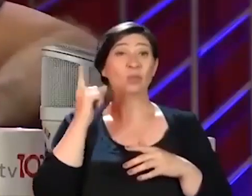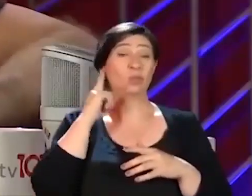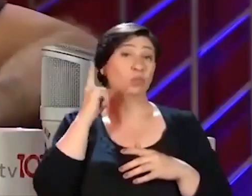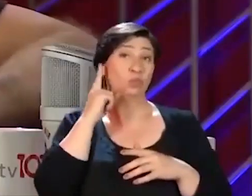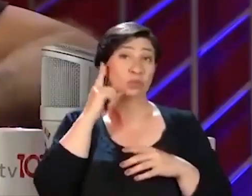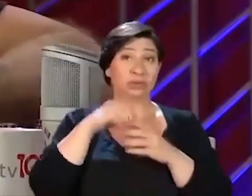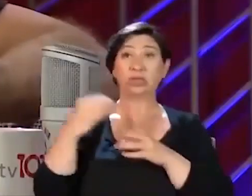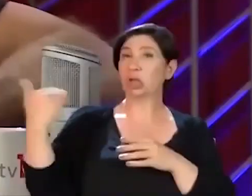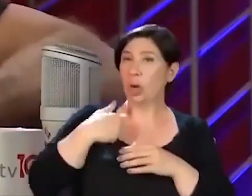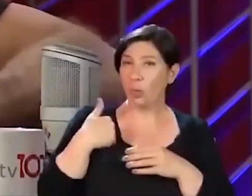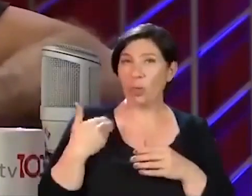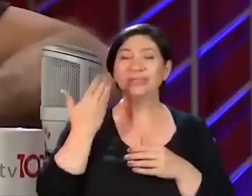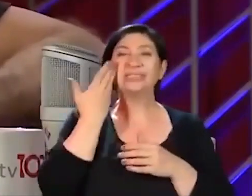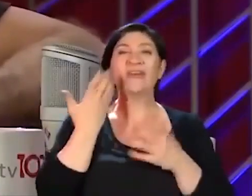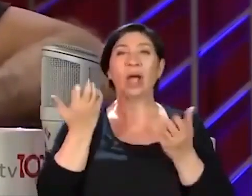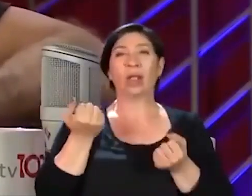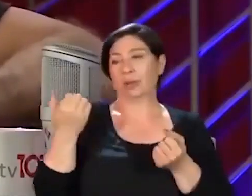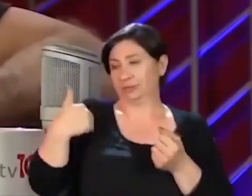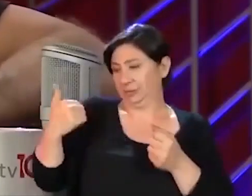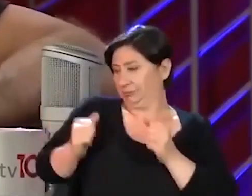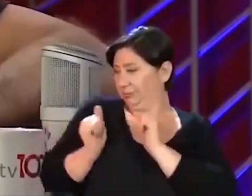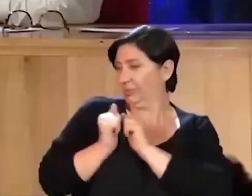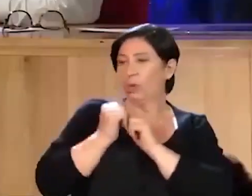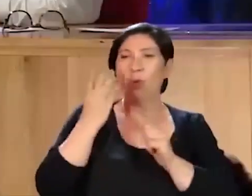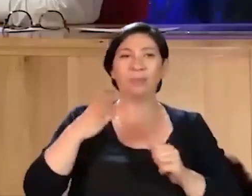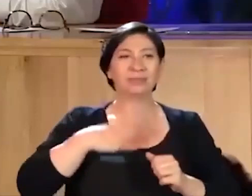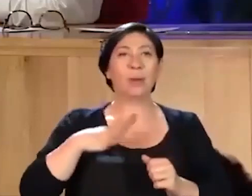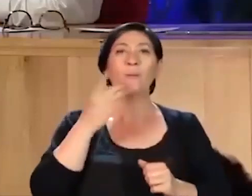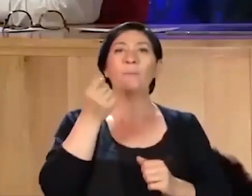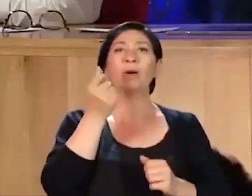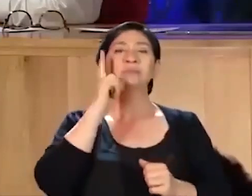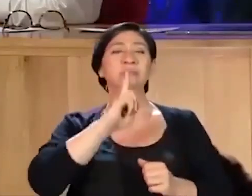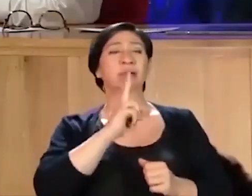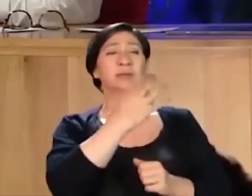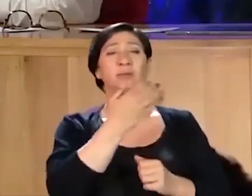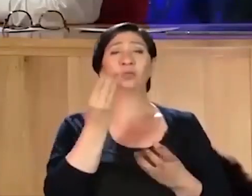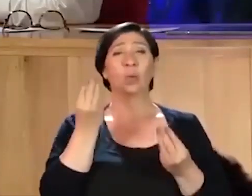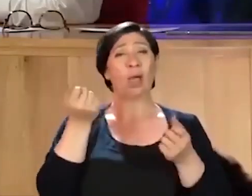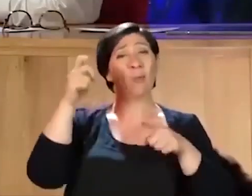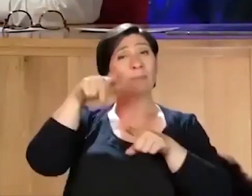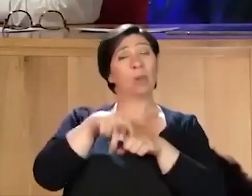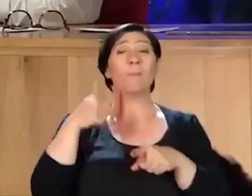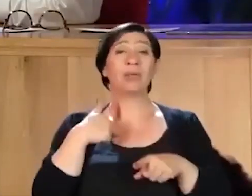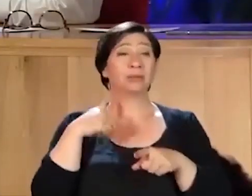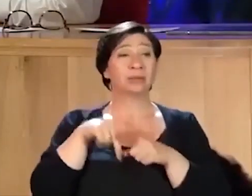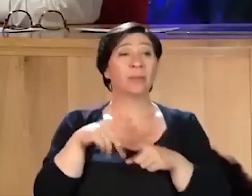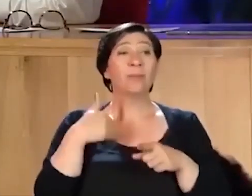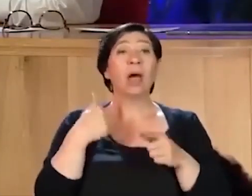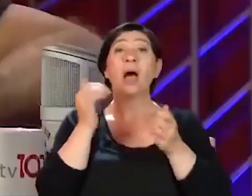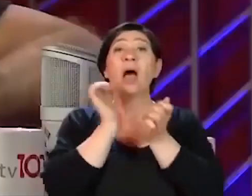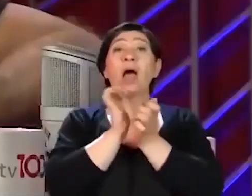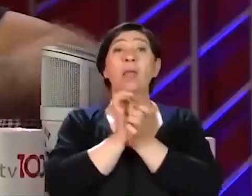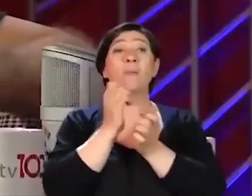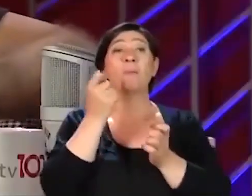Kimisi çok popüler olduğu için zevk alarak yanımda olmak istiyor Kimisi maddi durumu çok iyi veya çok iyi arabaya biniyorsun hiç benim ailemin